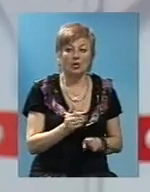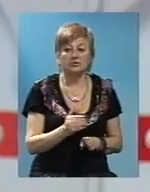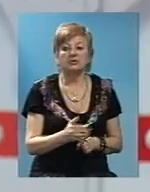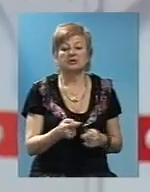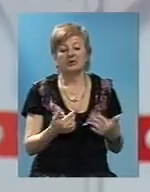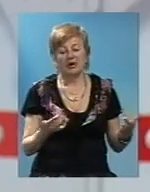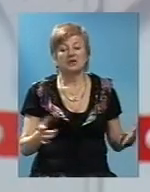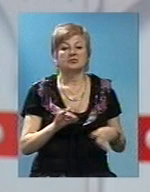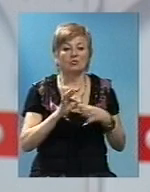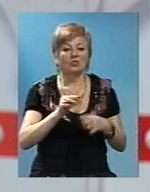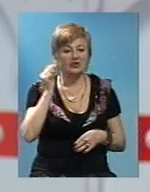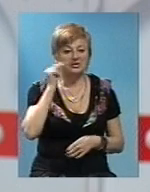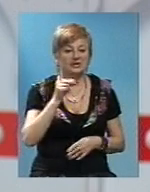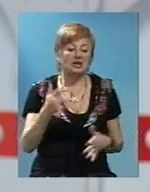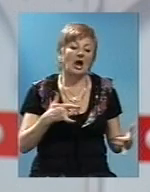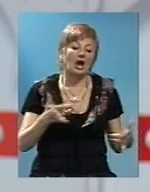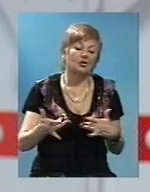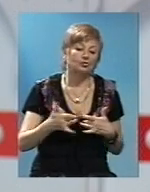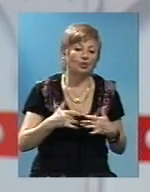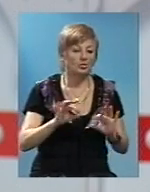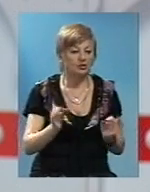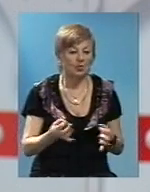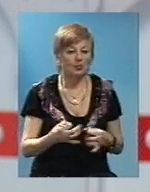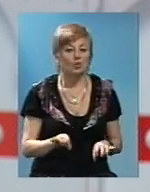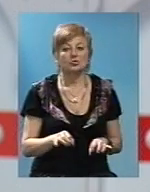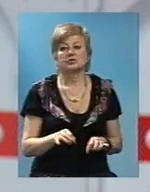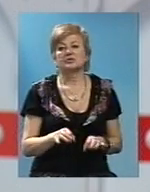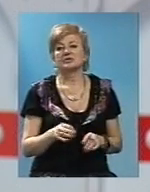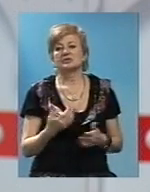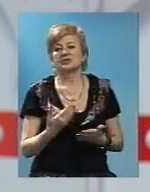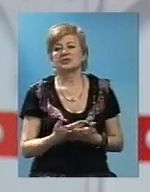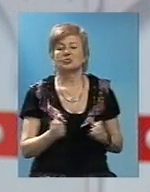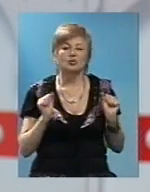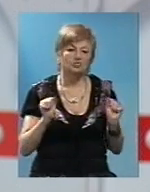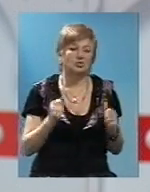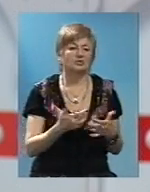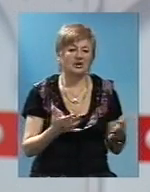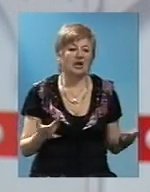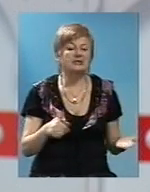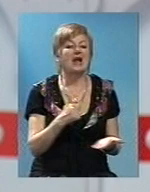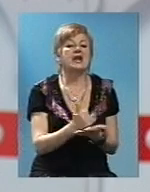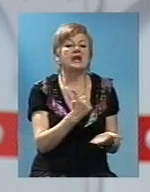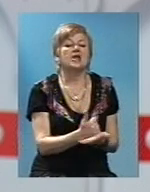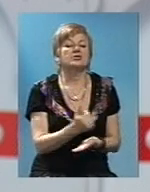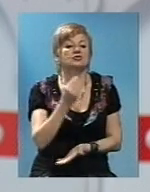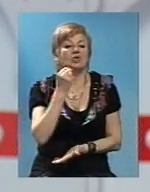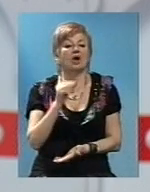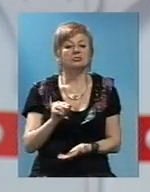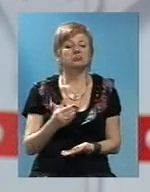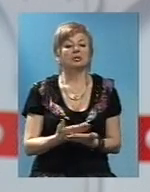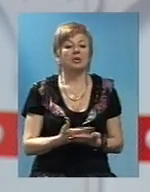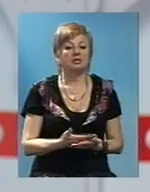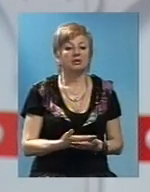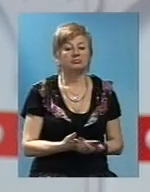різні проводити заняття, там, з акторської майстерності, з ораторського мистецтва, з тімбілдингу, з розвитку лідерських якостей, там ми